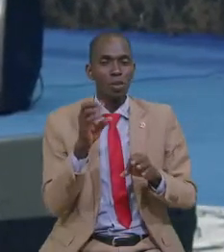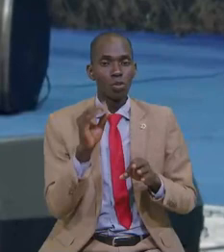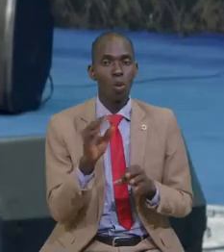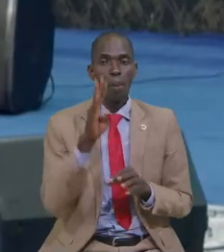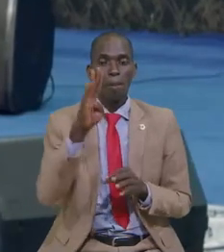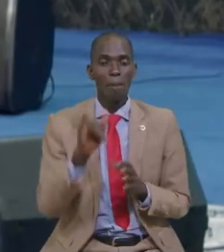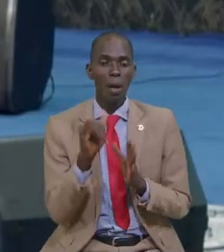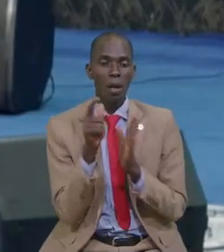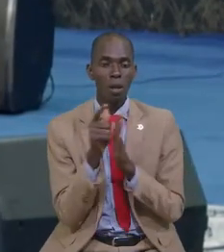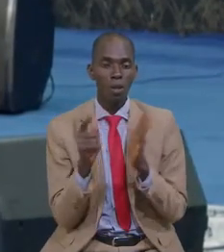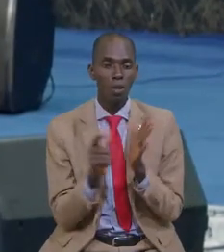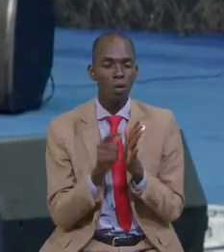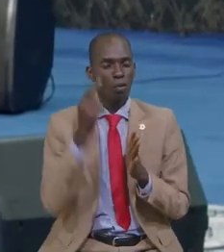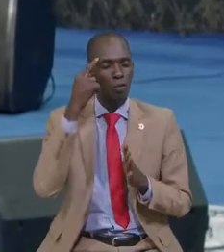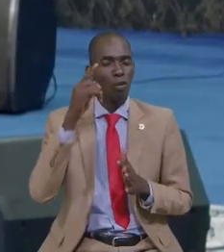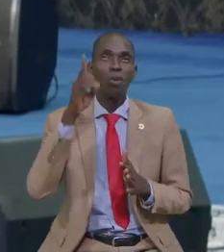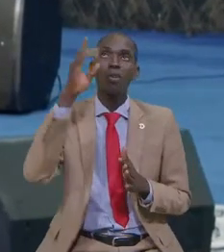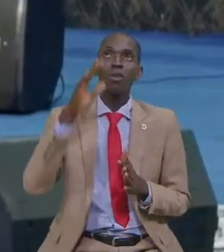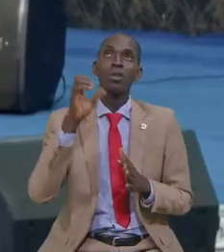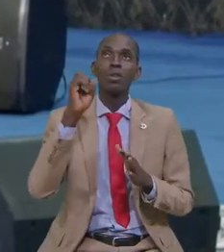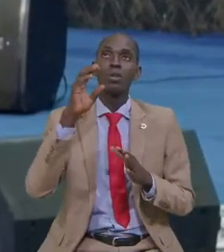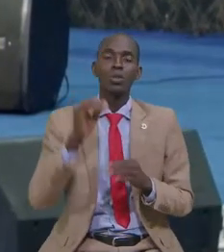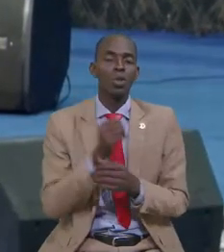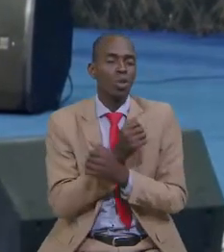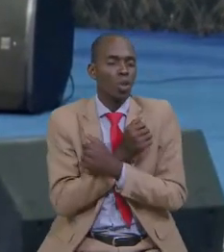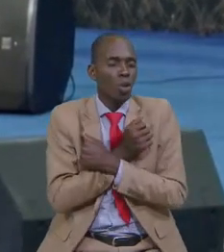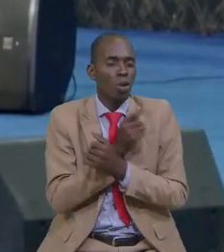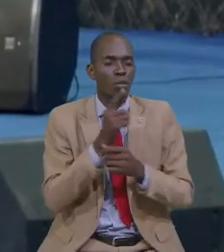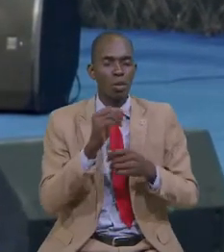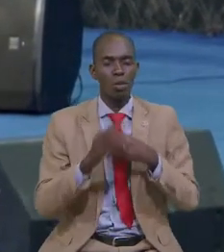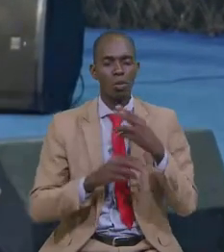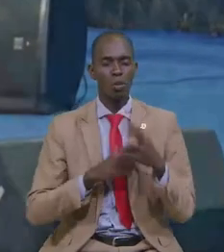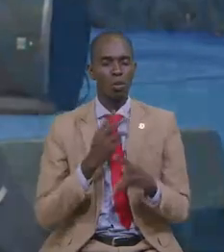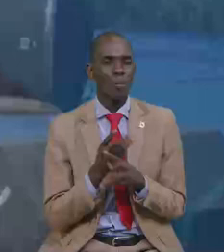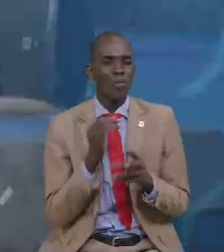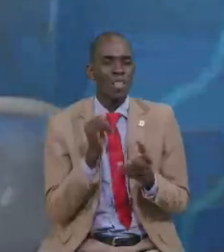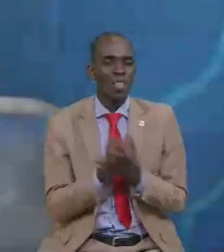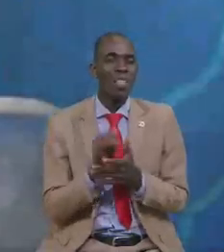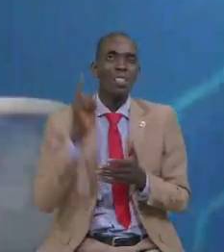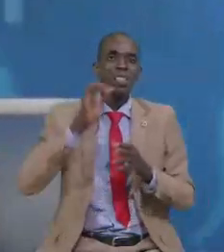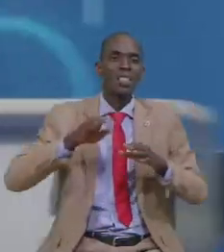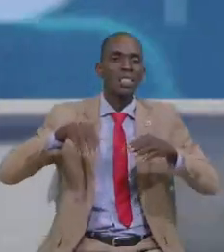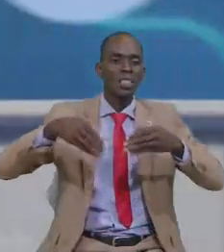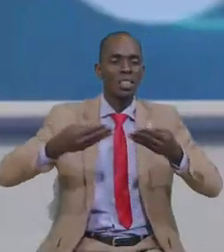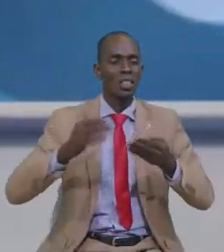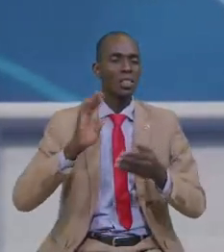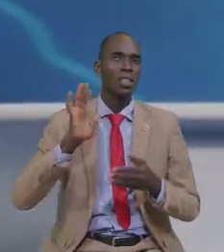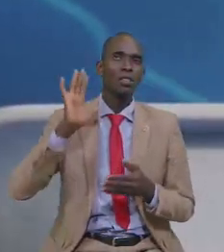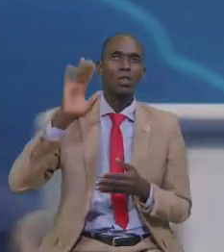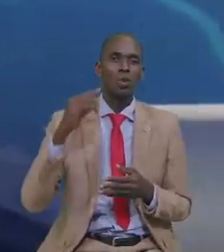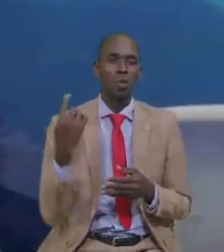Donc, mon Seigneur est venu, car Dieu a tant aimé le monde, qu'il a donné son Fils